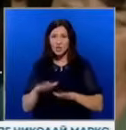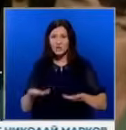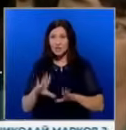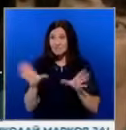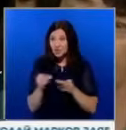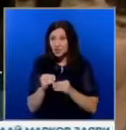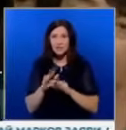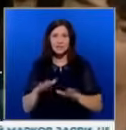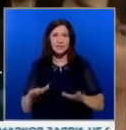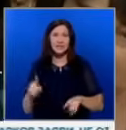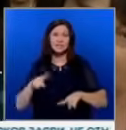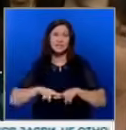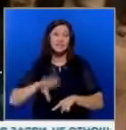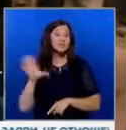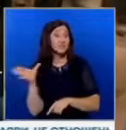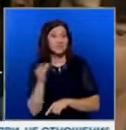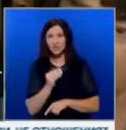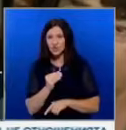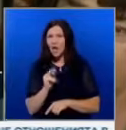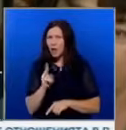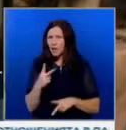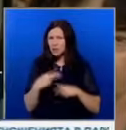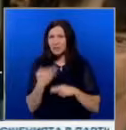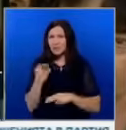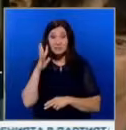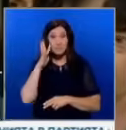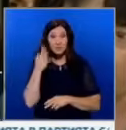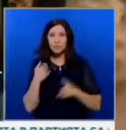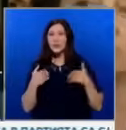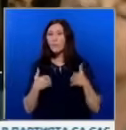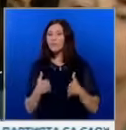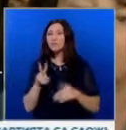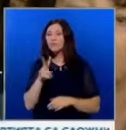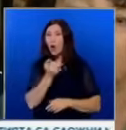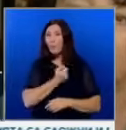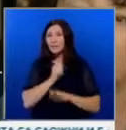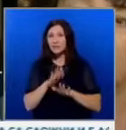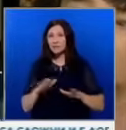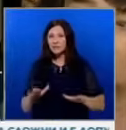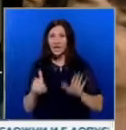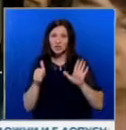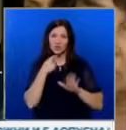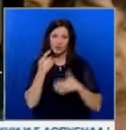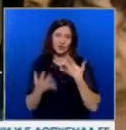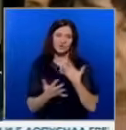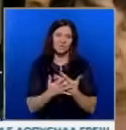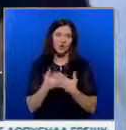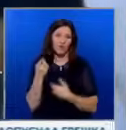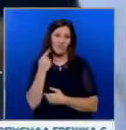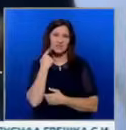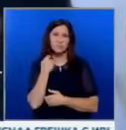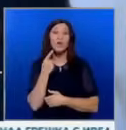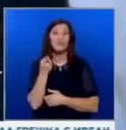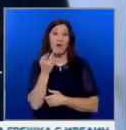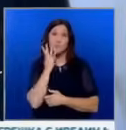децата на съдиите, за всичките. Как ще спрем тези безумия по пътищата? 2 убити деца, 6 години затвор. Това е срамота, това